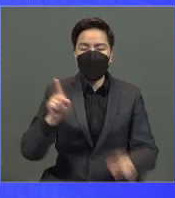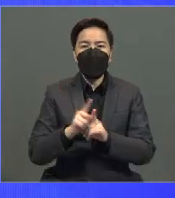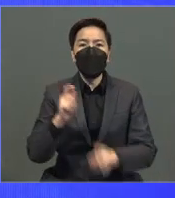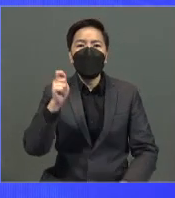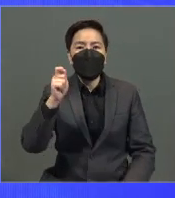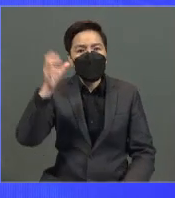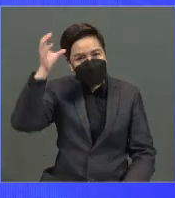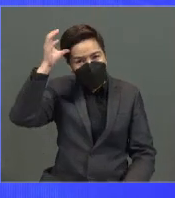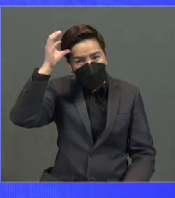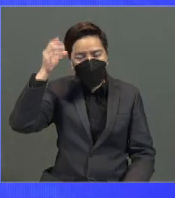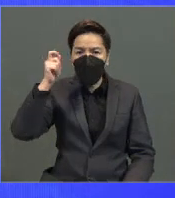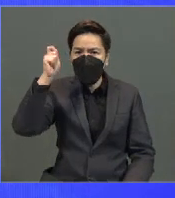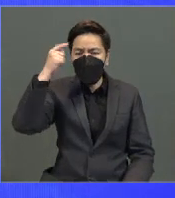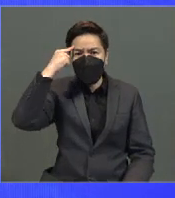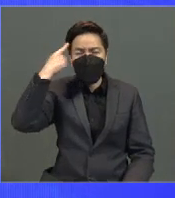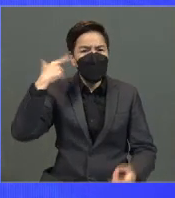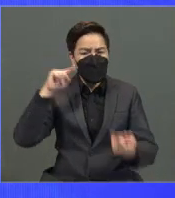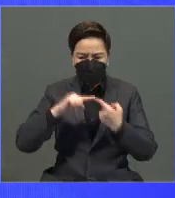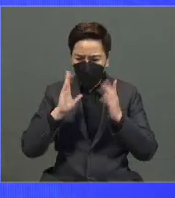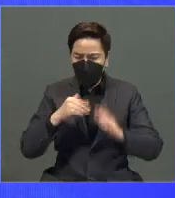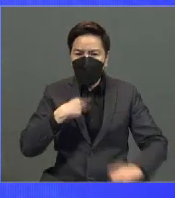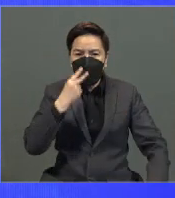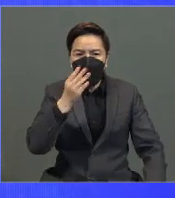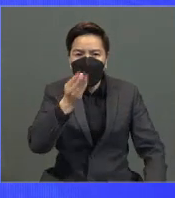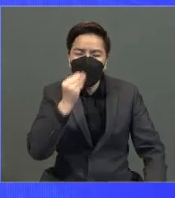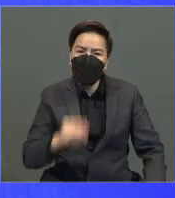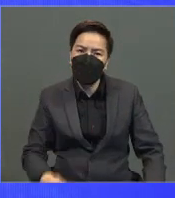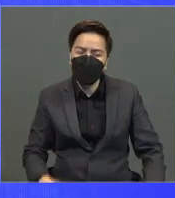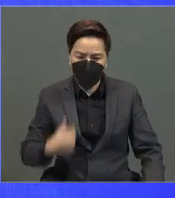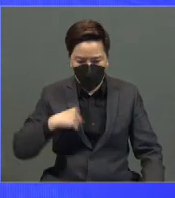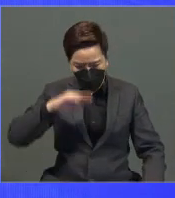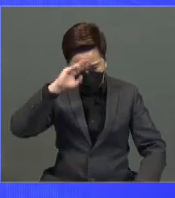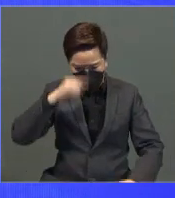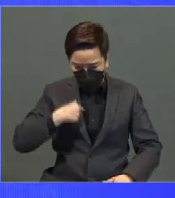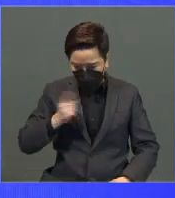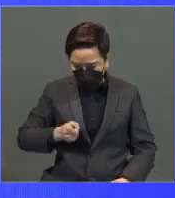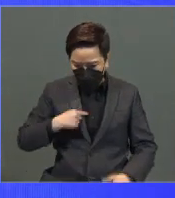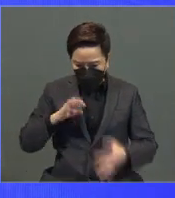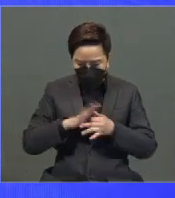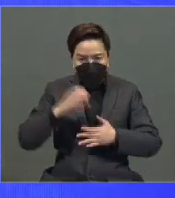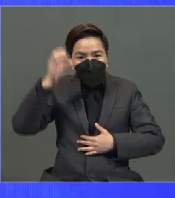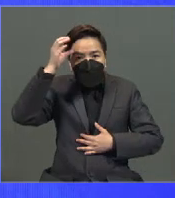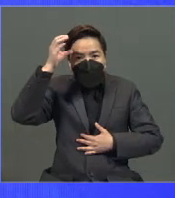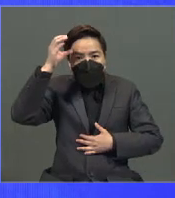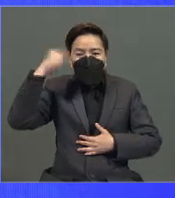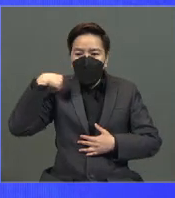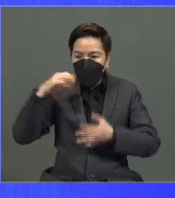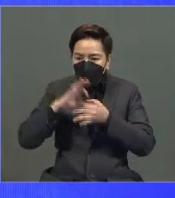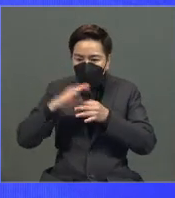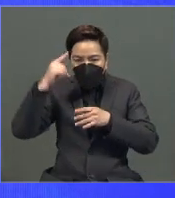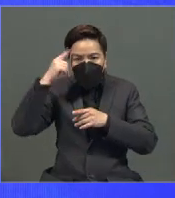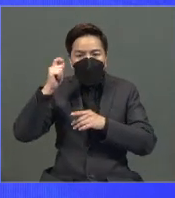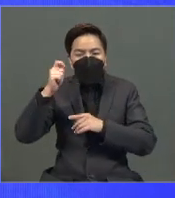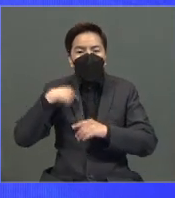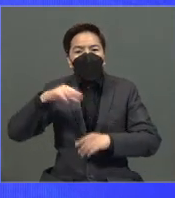สบของเยื่อหุ้มสมองทีนี้คุณผู้ชมที่อาจจะมีโรคประจำตัวเกี่ยวกับเรื่องของสมองก็ตามหรือว่ามีโรคประจำตัวอ